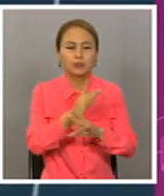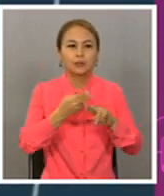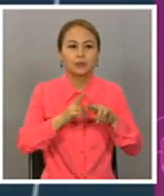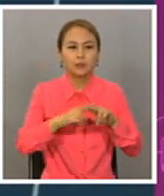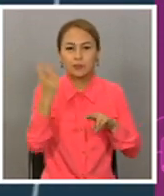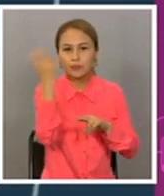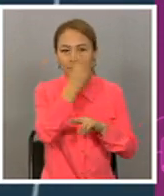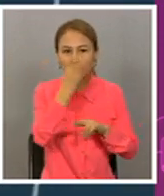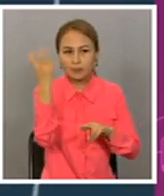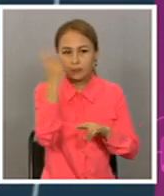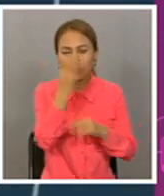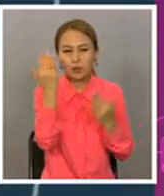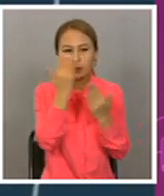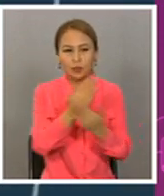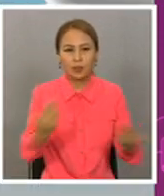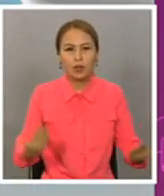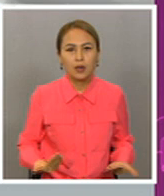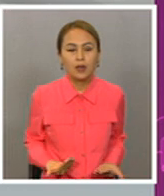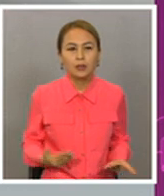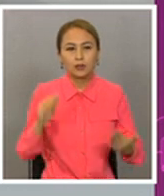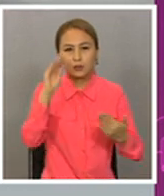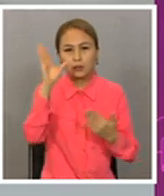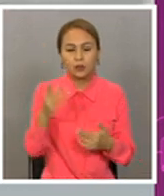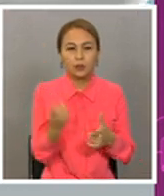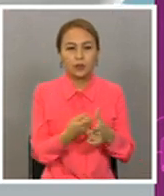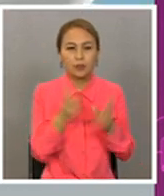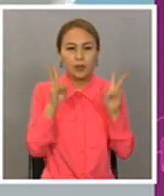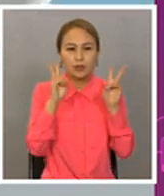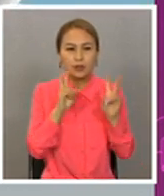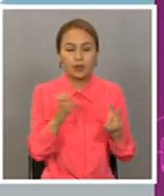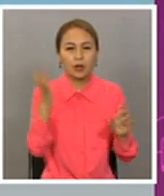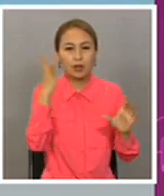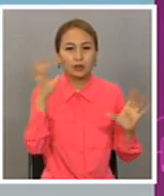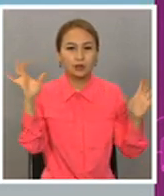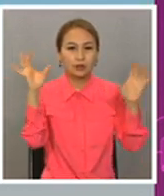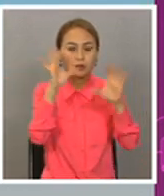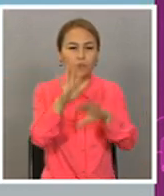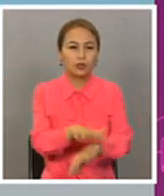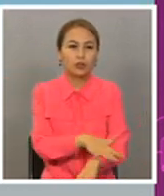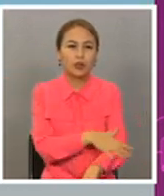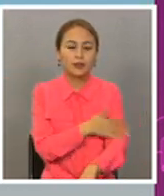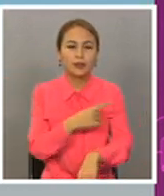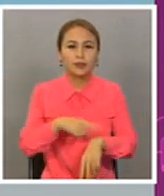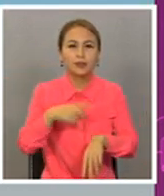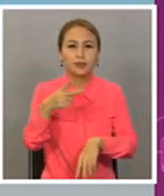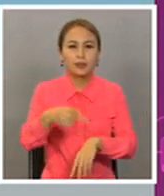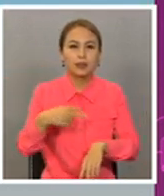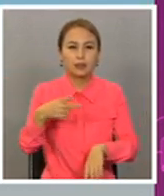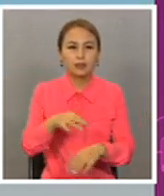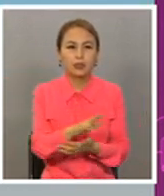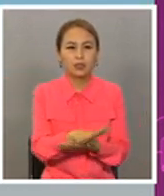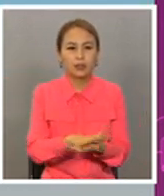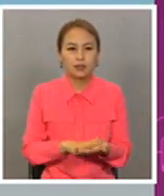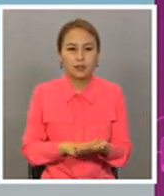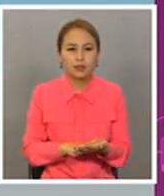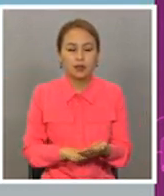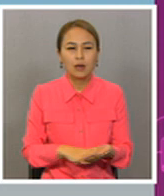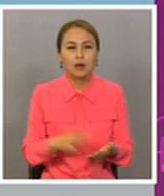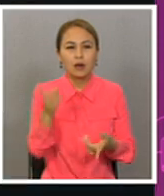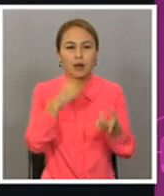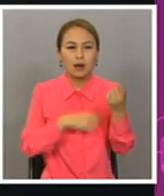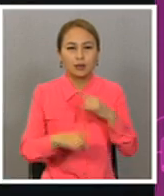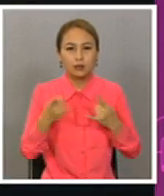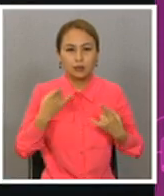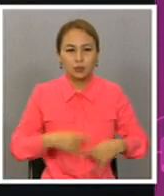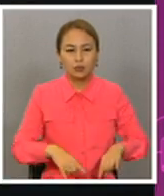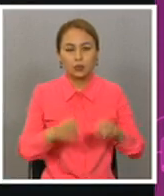көрінбейді. Мұны айдың тұтылуы дейді. Айдың тұтылуының ұзақтығы 2 сағатқа дейін жалғасады. Айдың қайта толуына